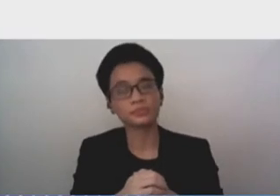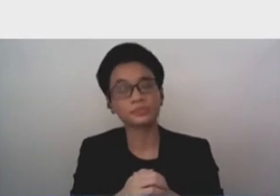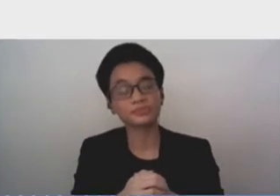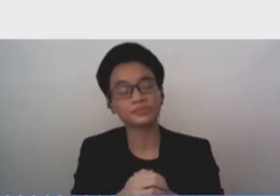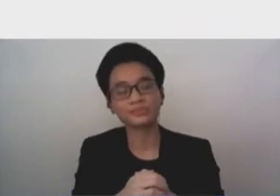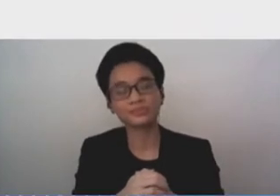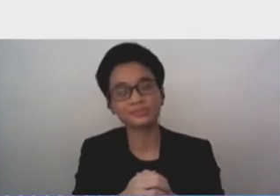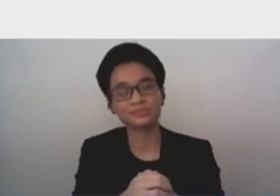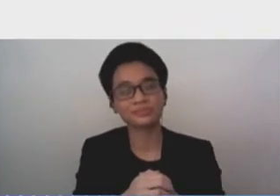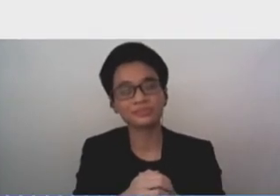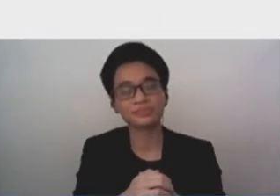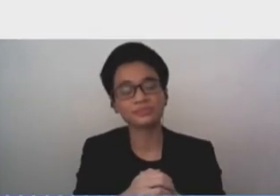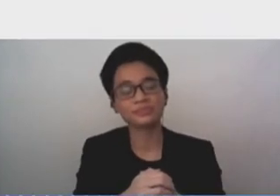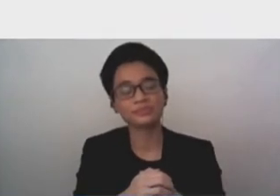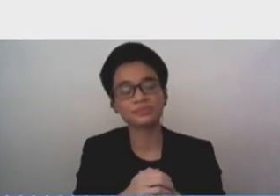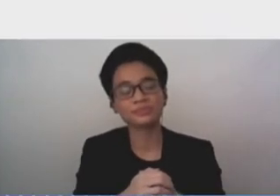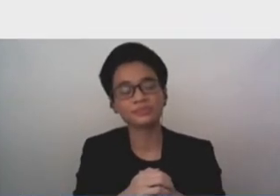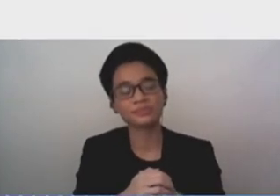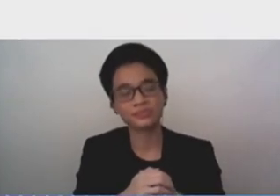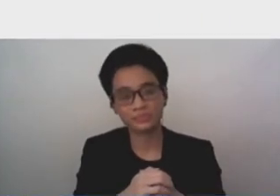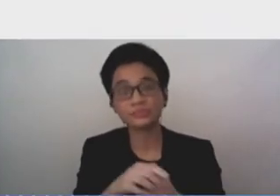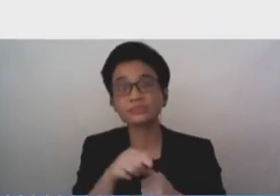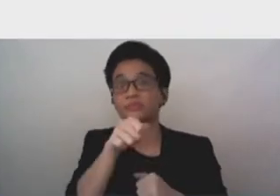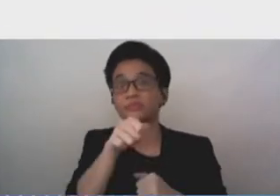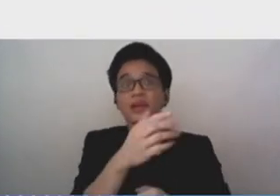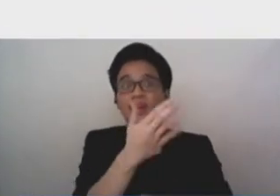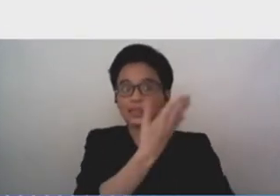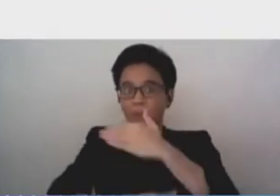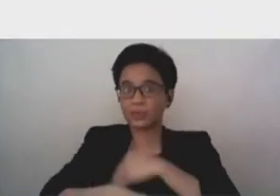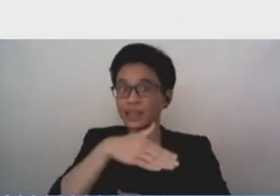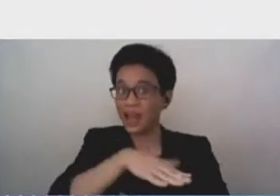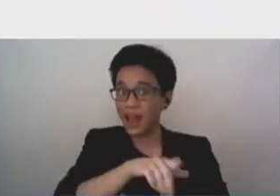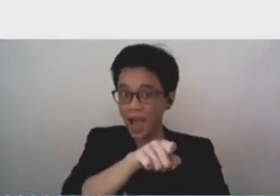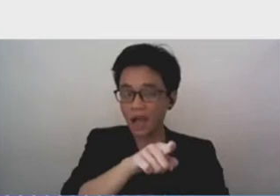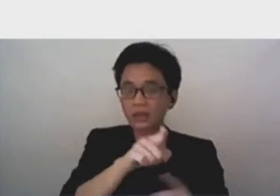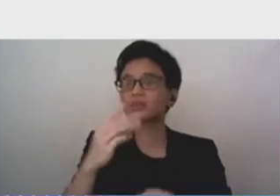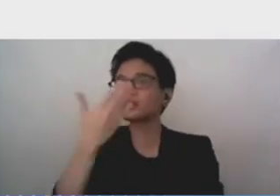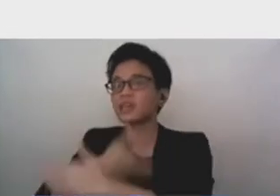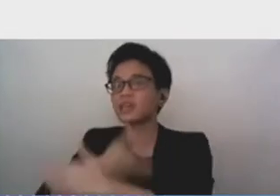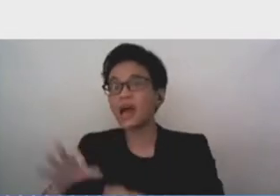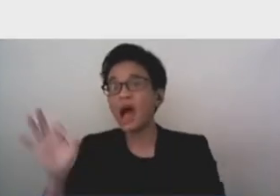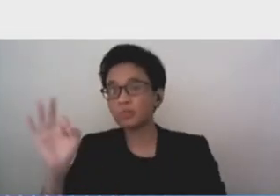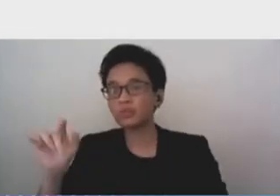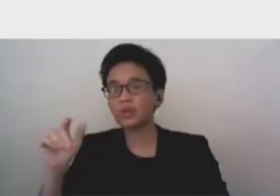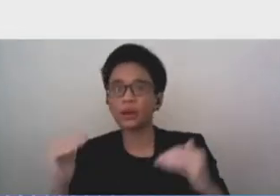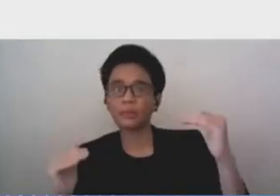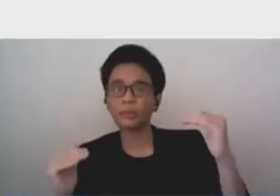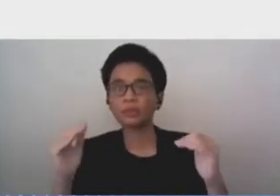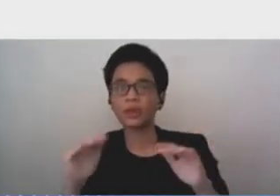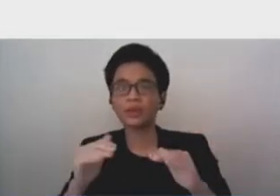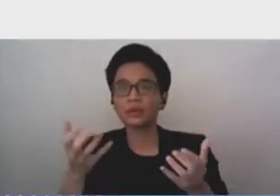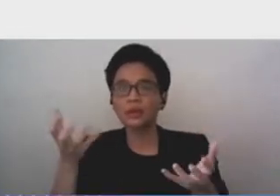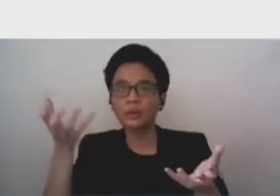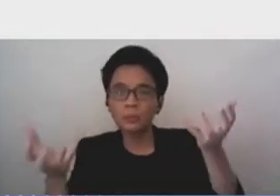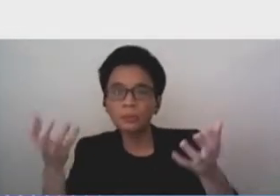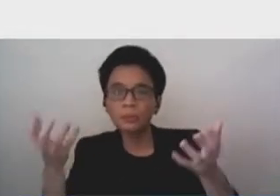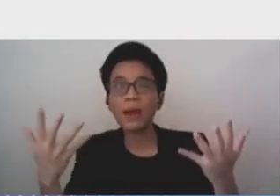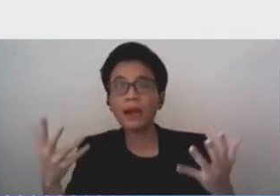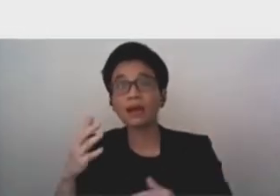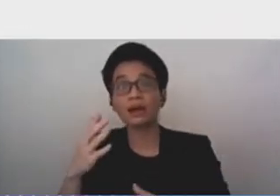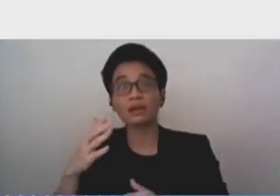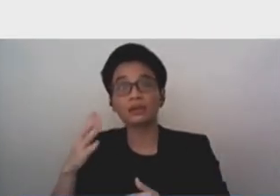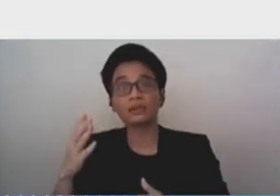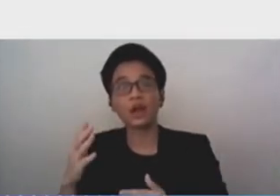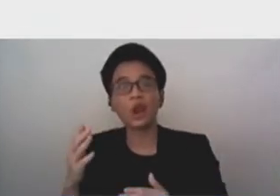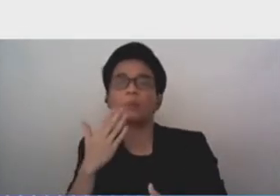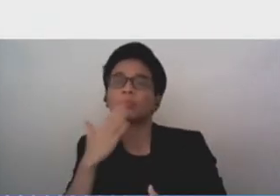dibandingkan dengan non disabilitas, anak non disabilitas, mungkin 15 tahun itu berarti udah menginjak fase SMP gitu kan. Nah, mungkin saya pengen